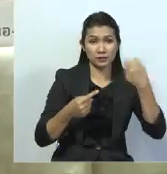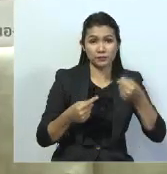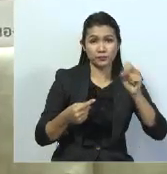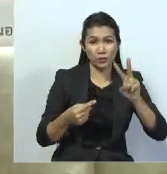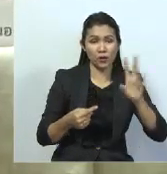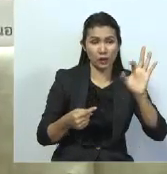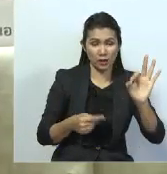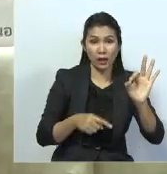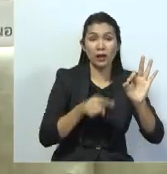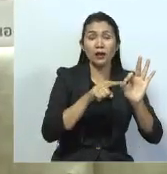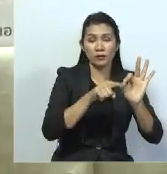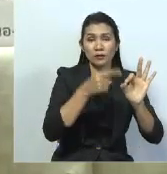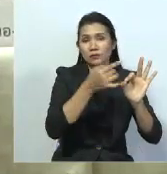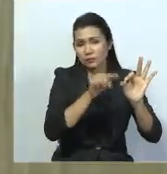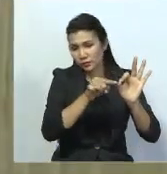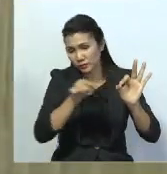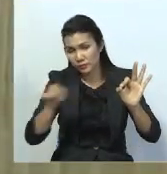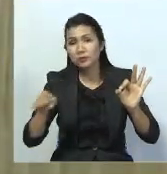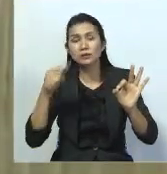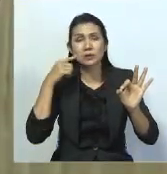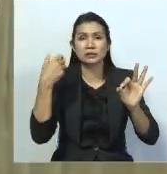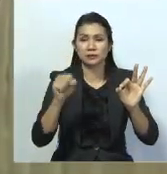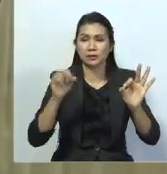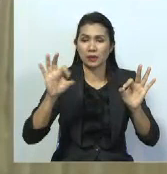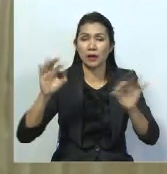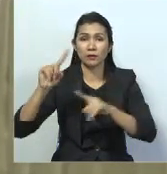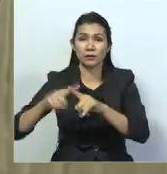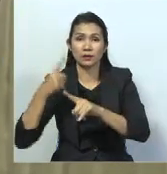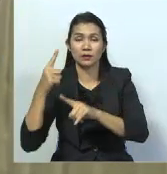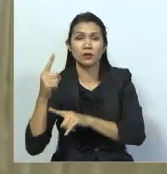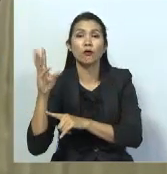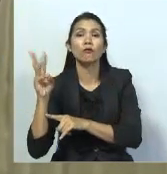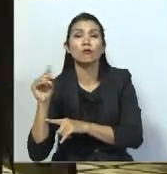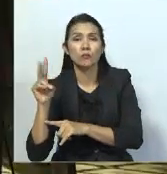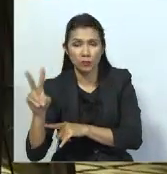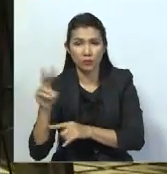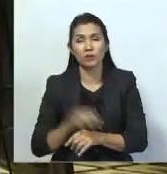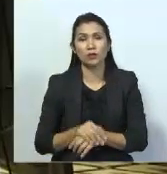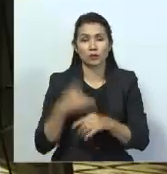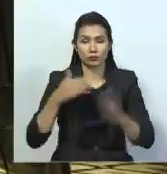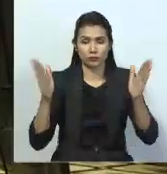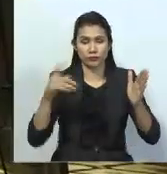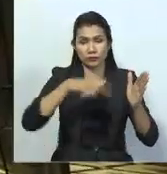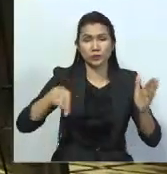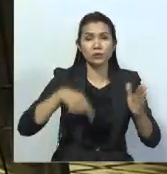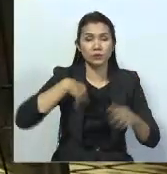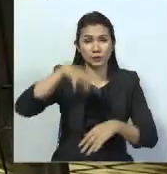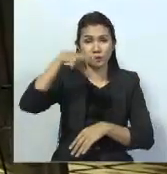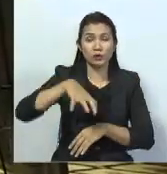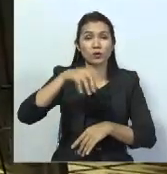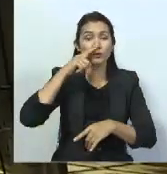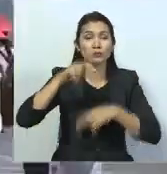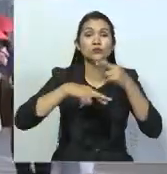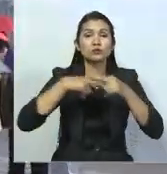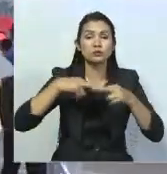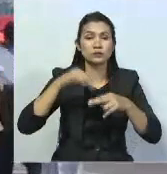ม2561ถึงวันที่19มกราคม2562ที่พระลานพระราชวังดุสิตและสน